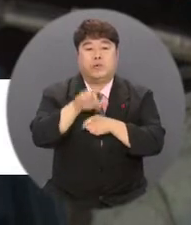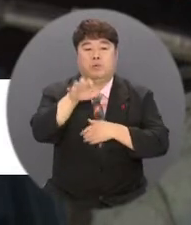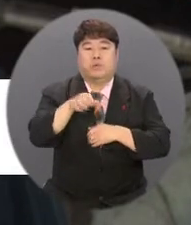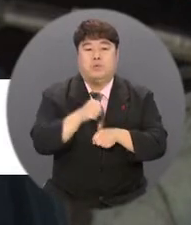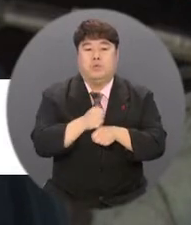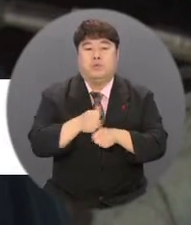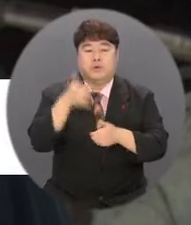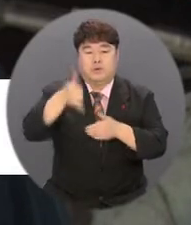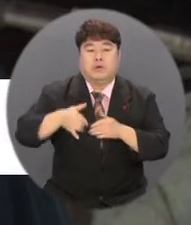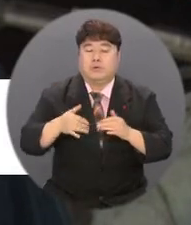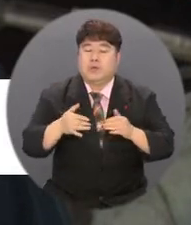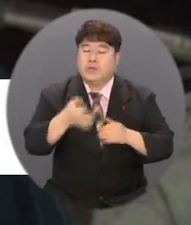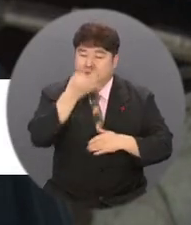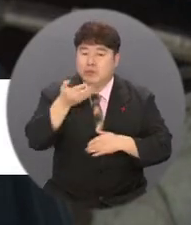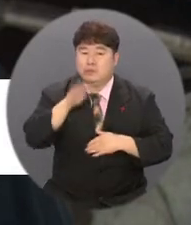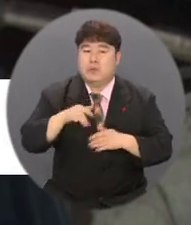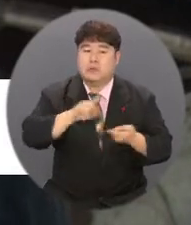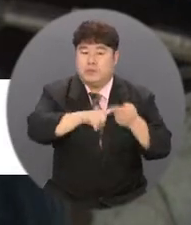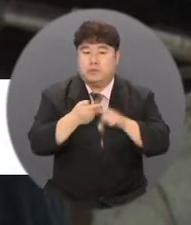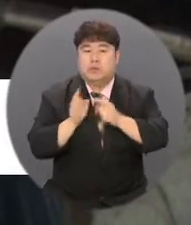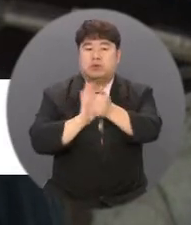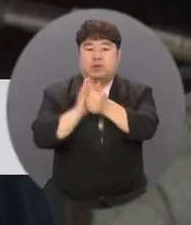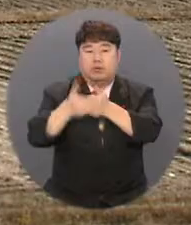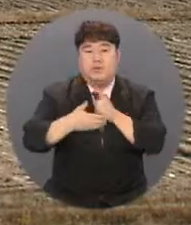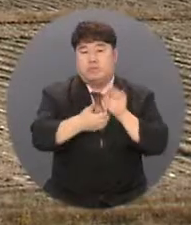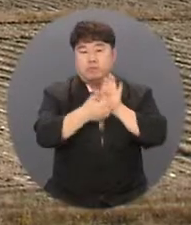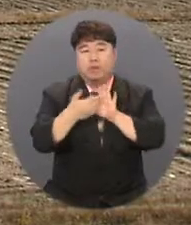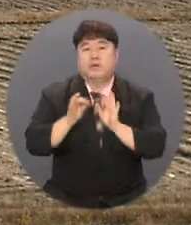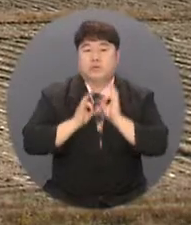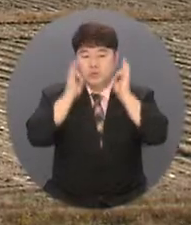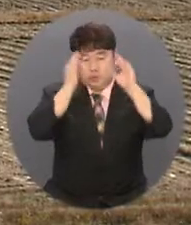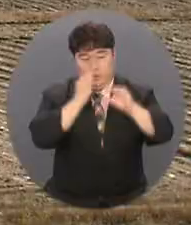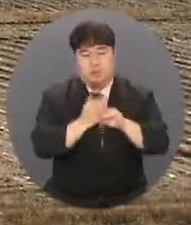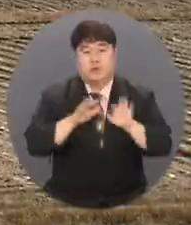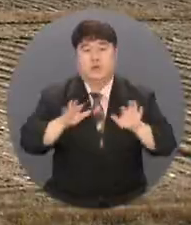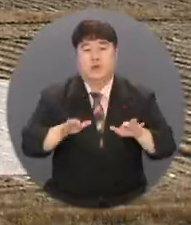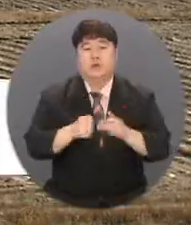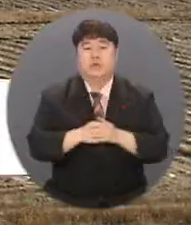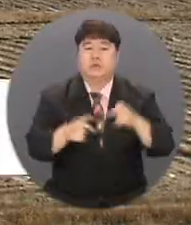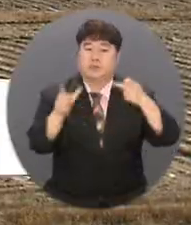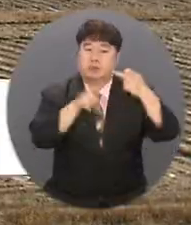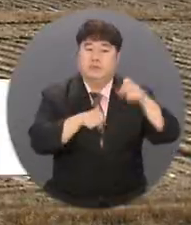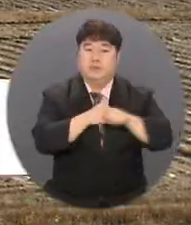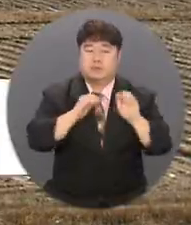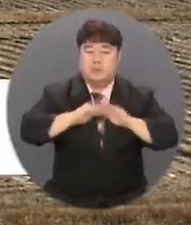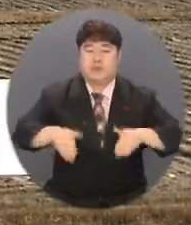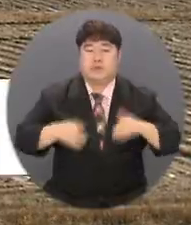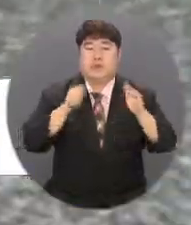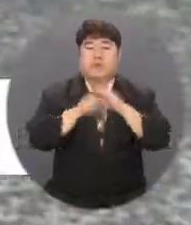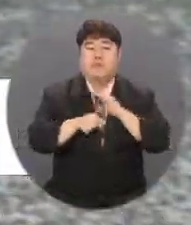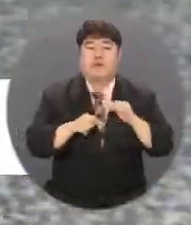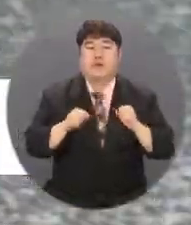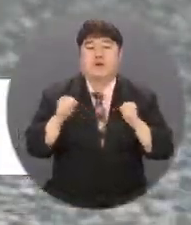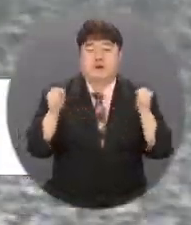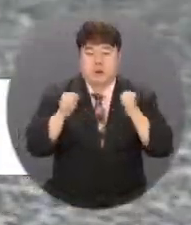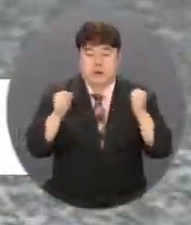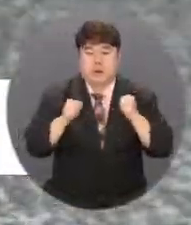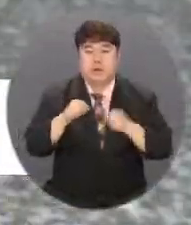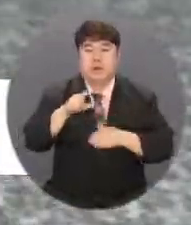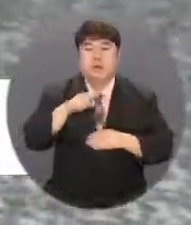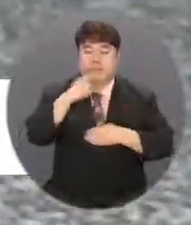서로 협력해서 지금 막아보려고 노력 중입니다. 이번 달 전남을 찾은 겨울철 새가